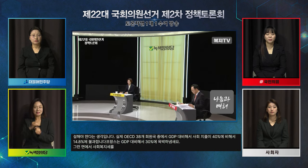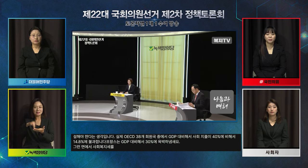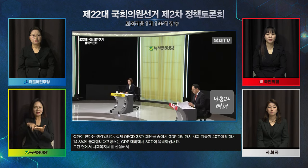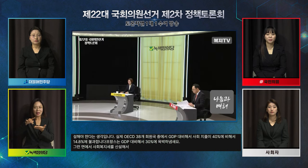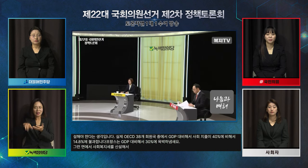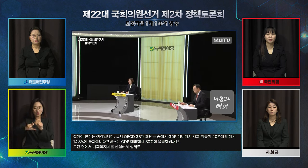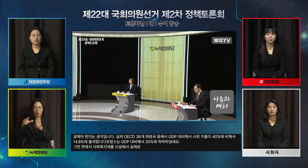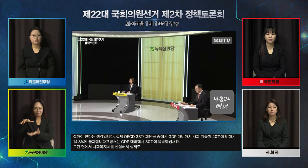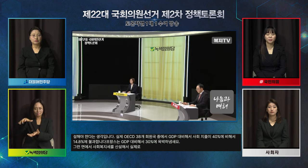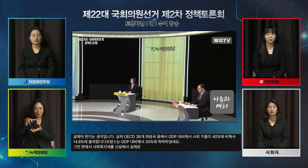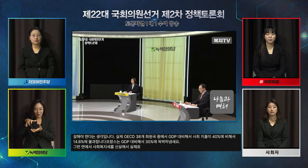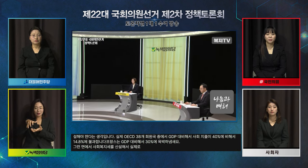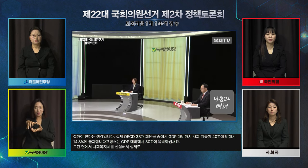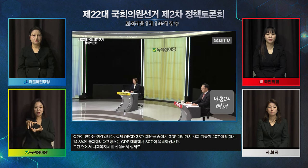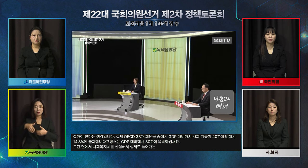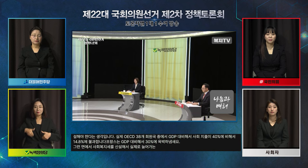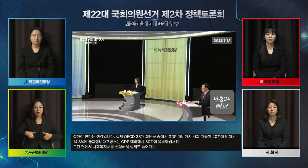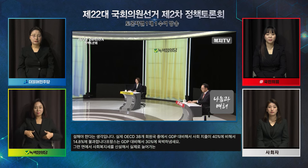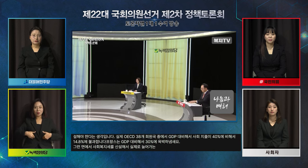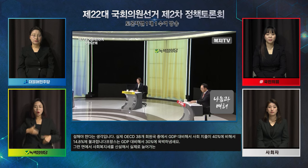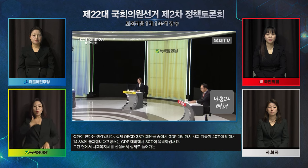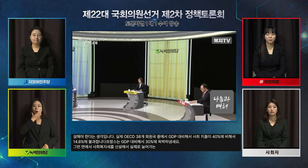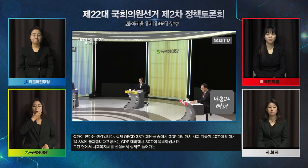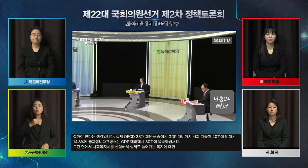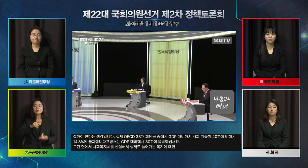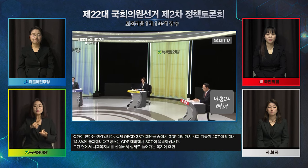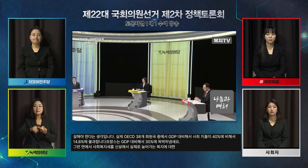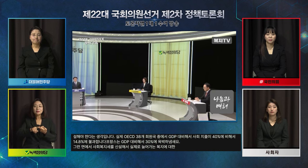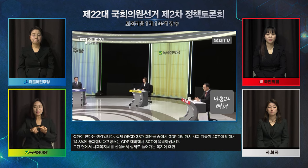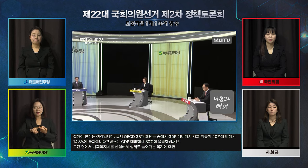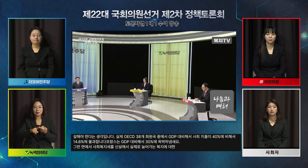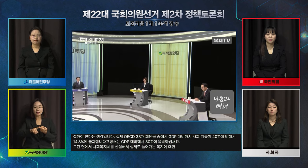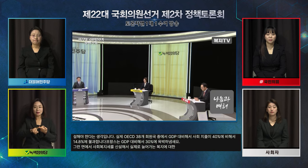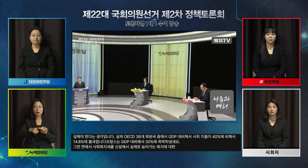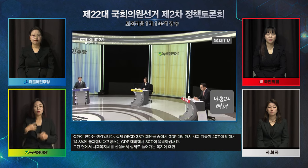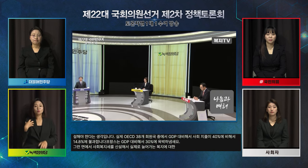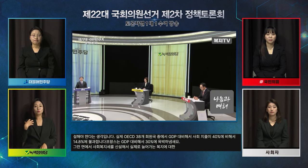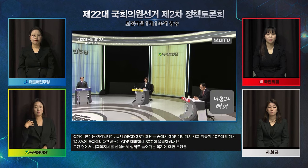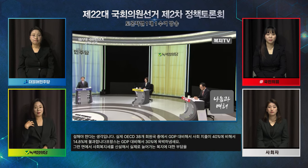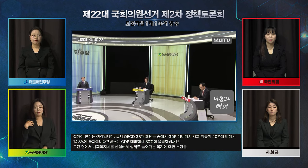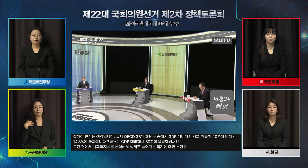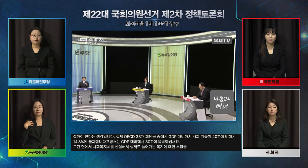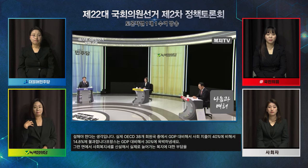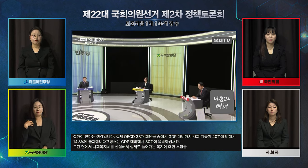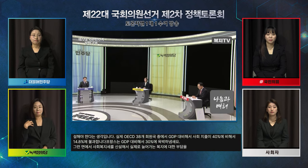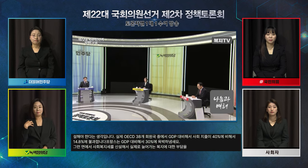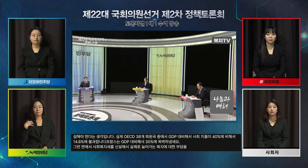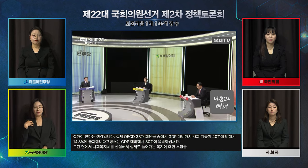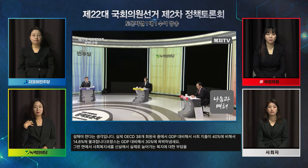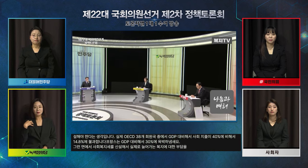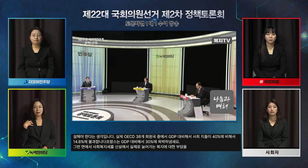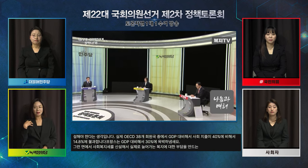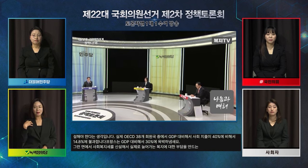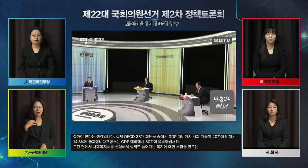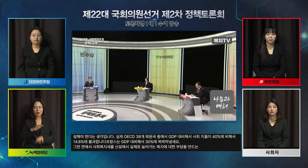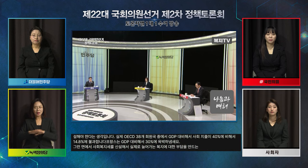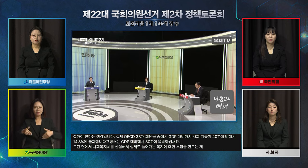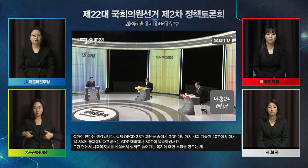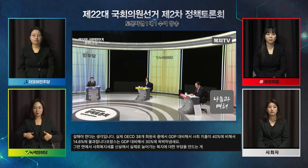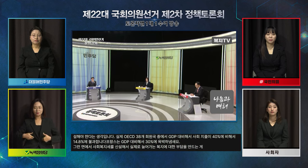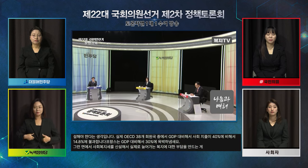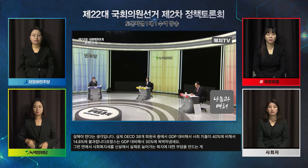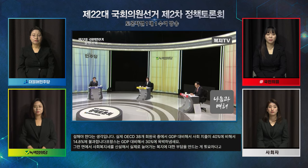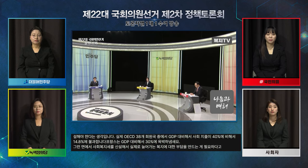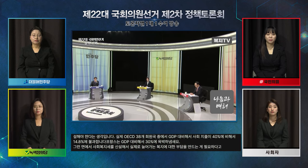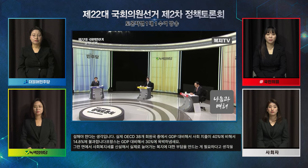늘어가는 복지에 대한 부담을 만드는 게 필요하다는 생각을 하고요.